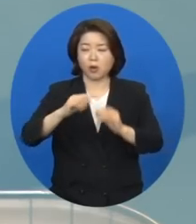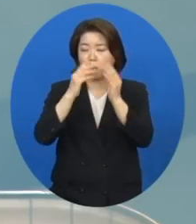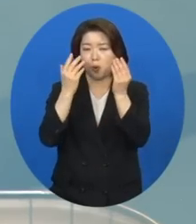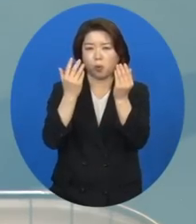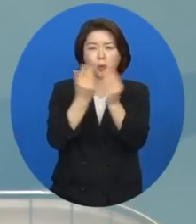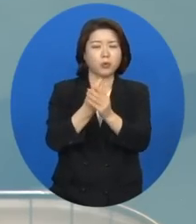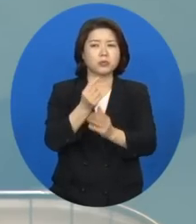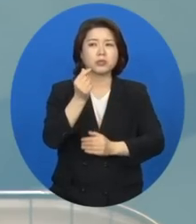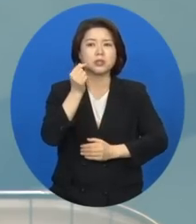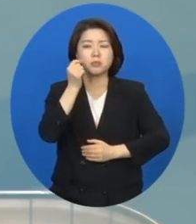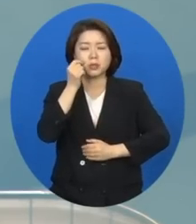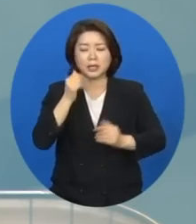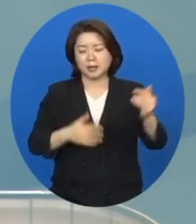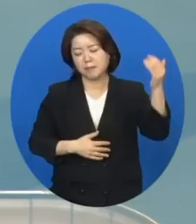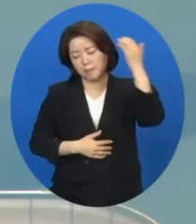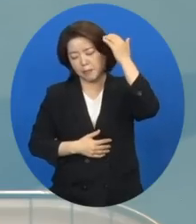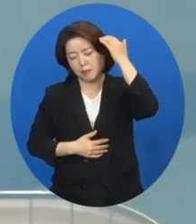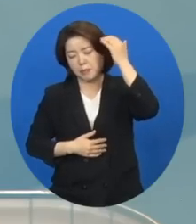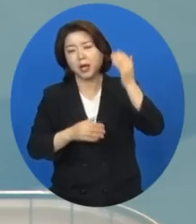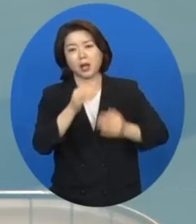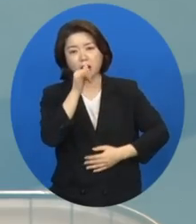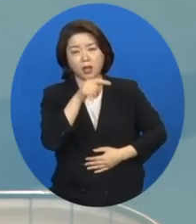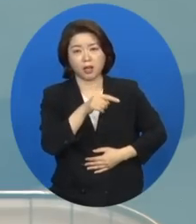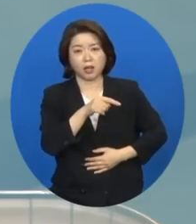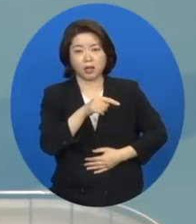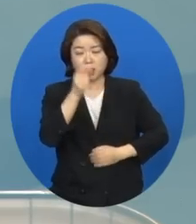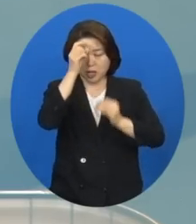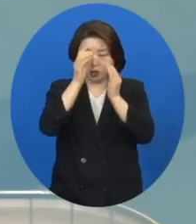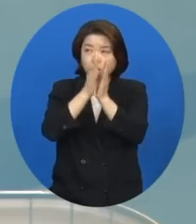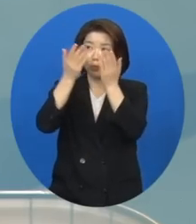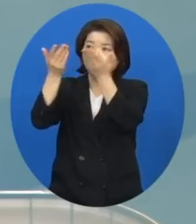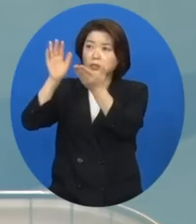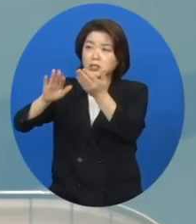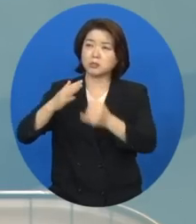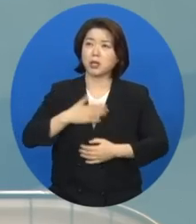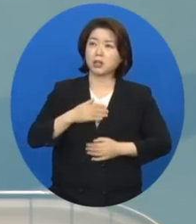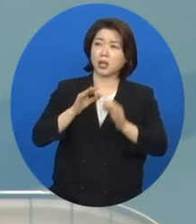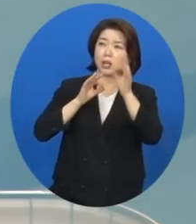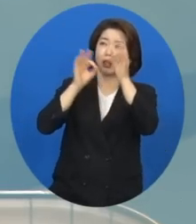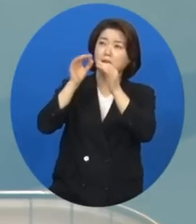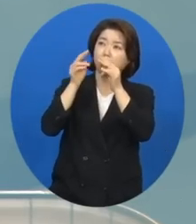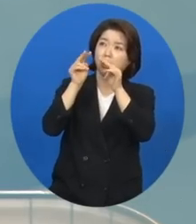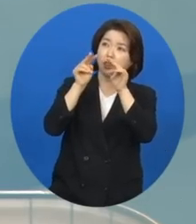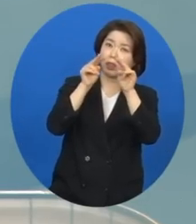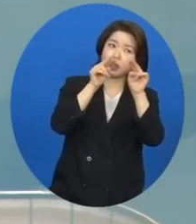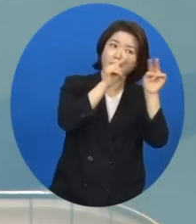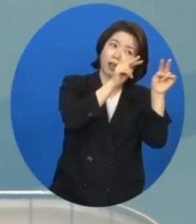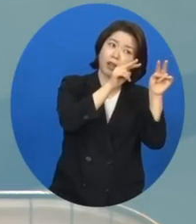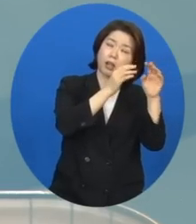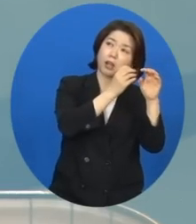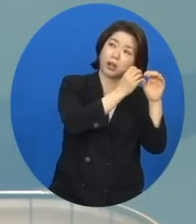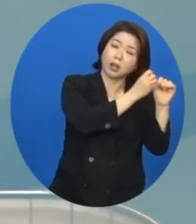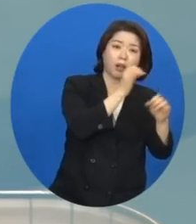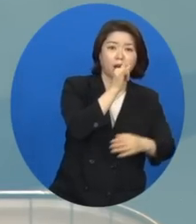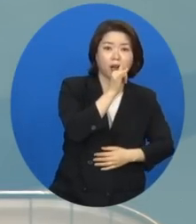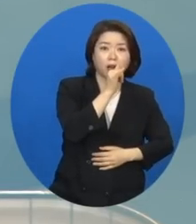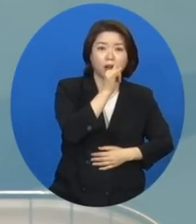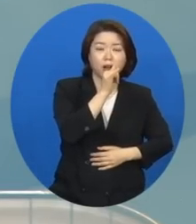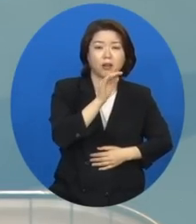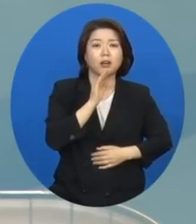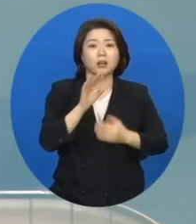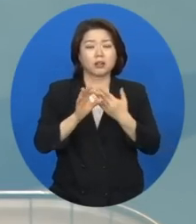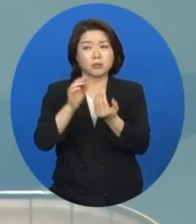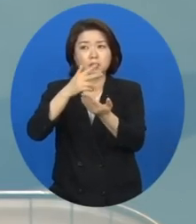온전하지 못하도록 방해합니다. 기도하는데도 넘어지는 거예요. 그러면 넘어지면 주님의